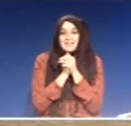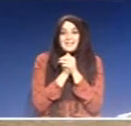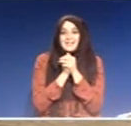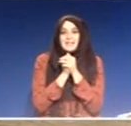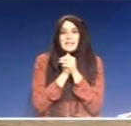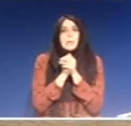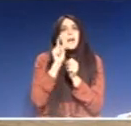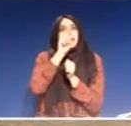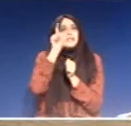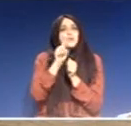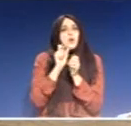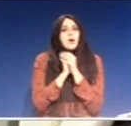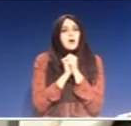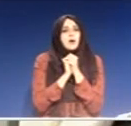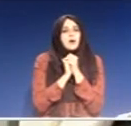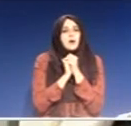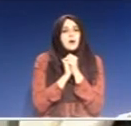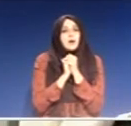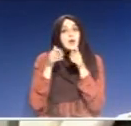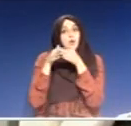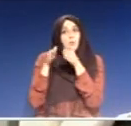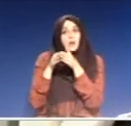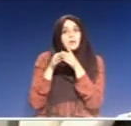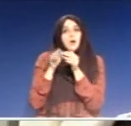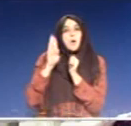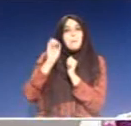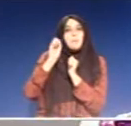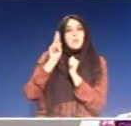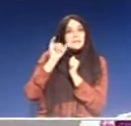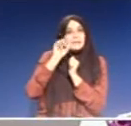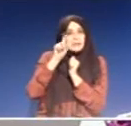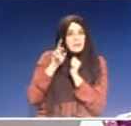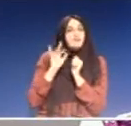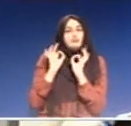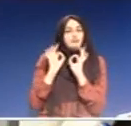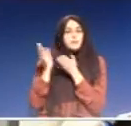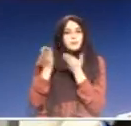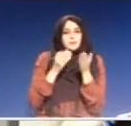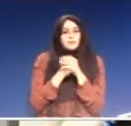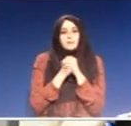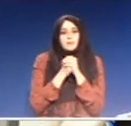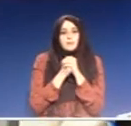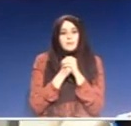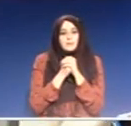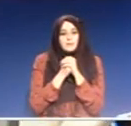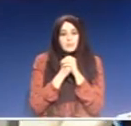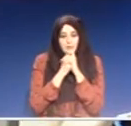واحد السؤال دكتور سعيد بويزري. نعم مرحبا. الله